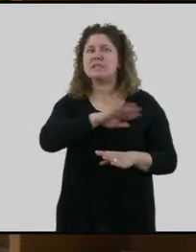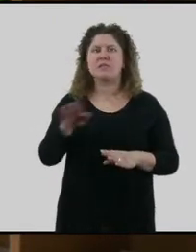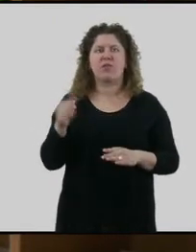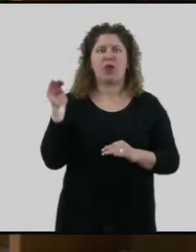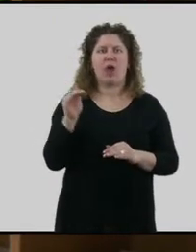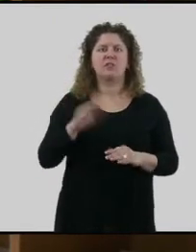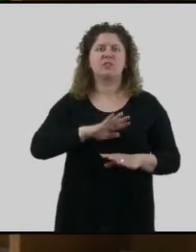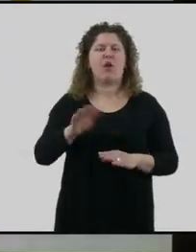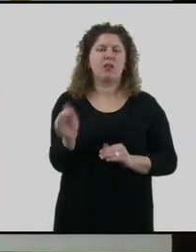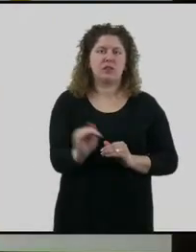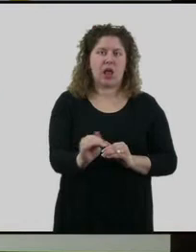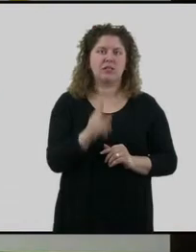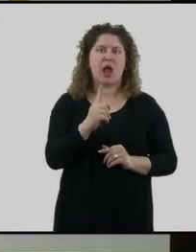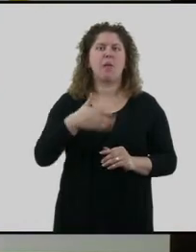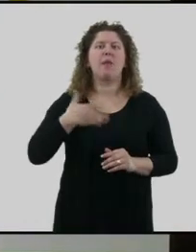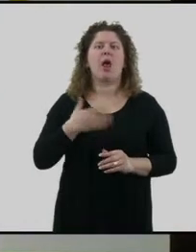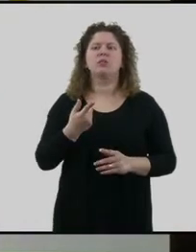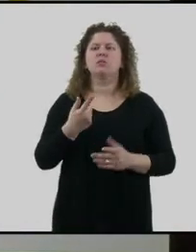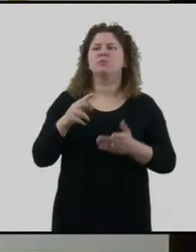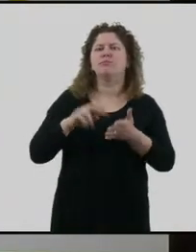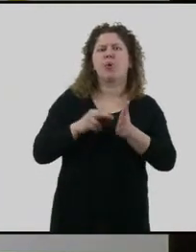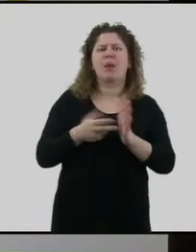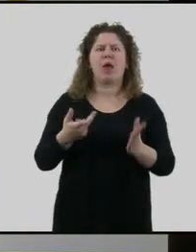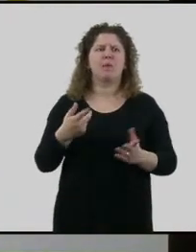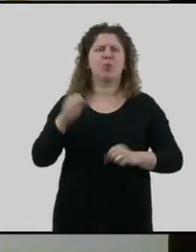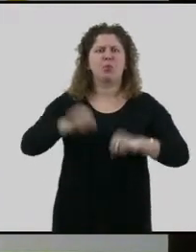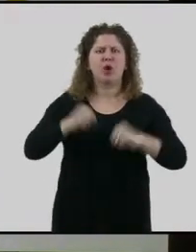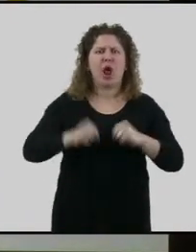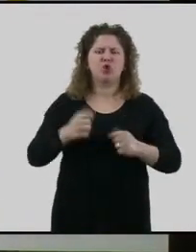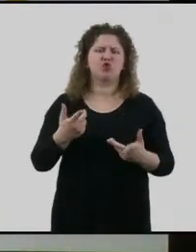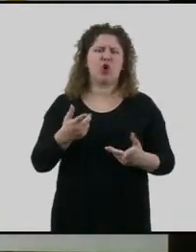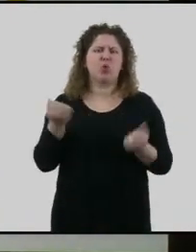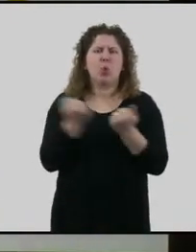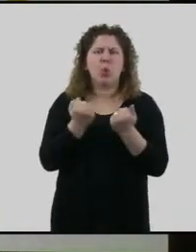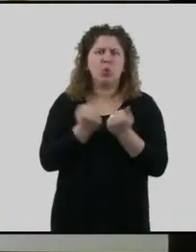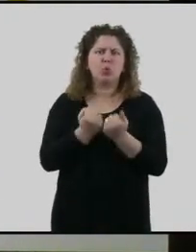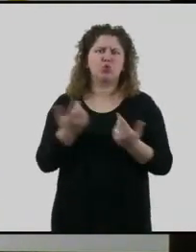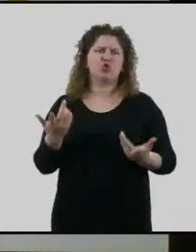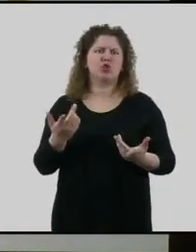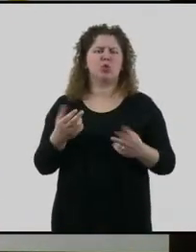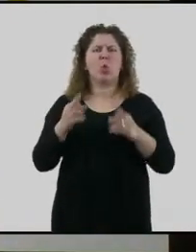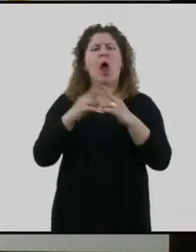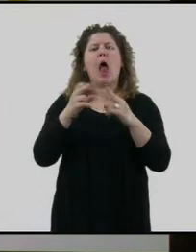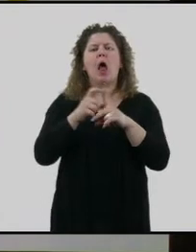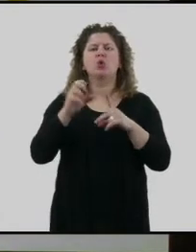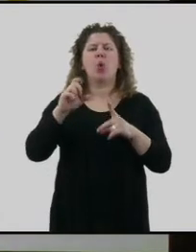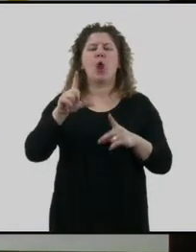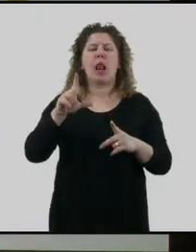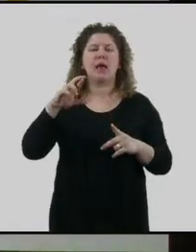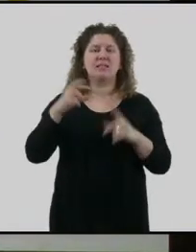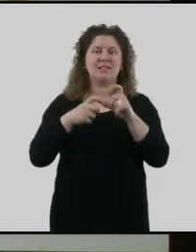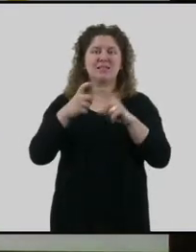otvoreno sva djeca i mladi s problemima u ponašanju, učenju, emocionalnim teškoćama, adolescenti u krizi.